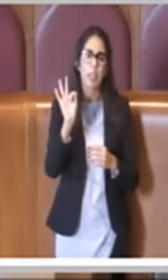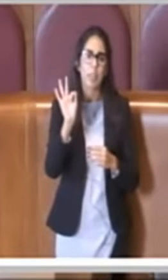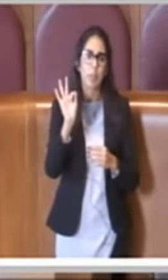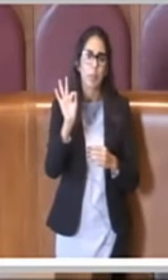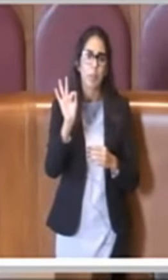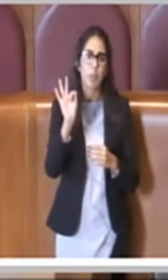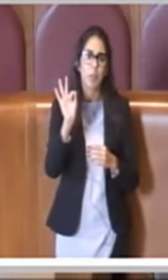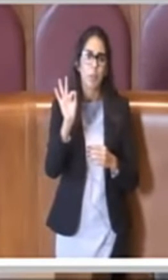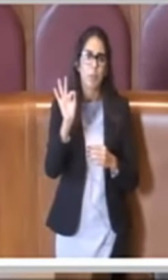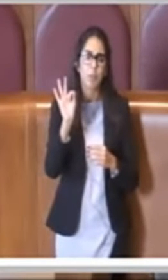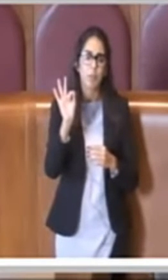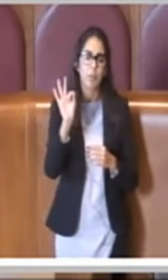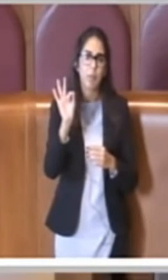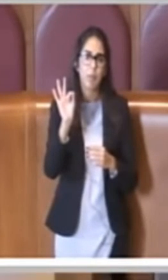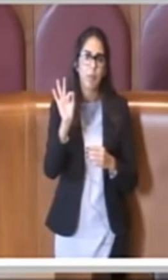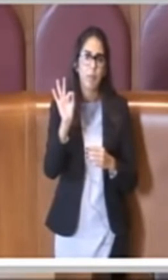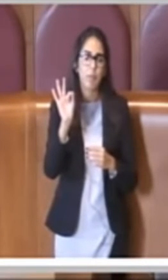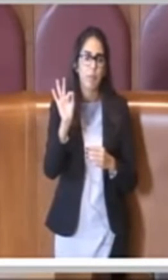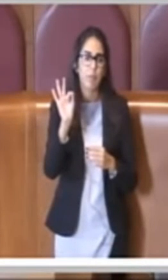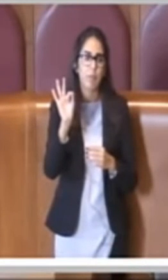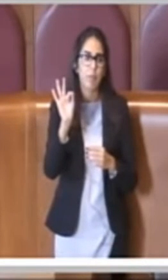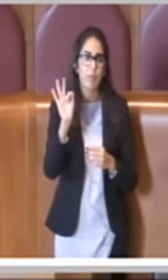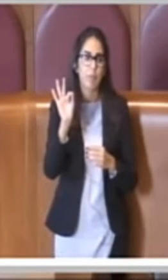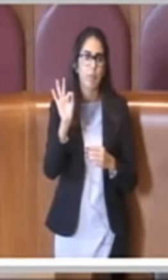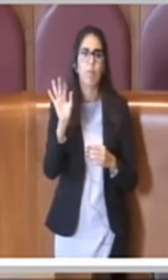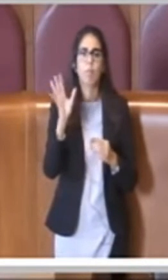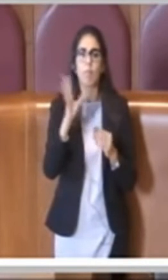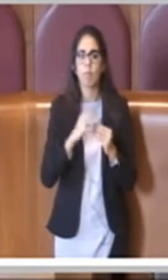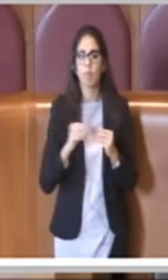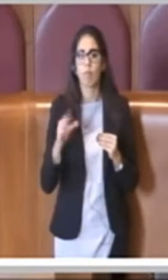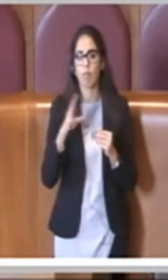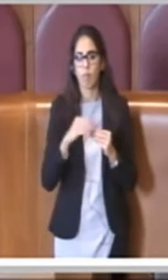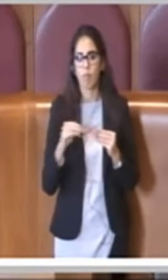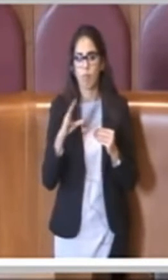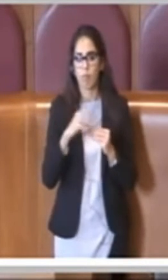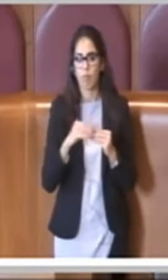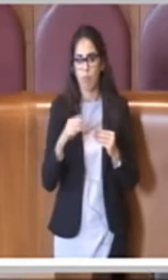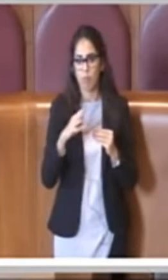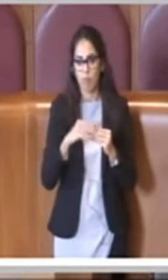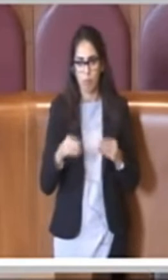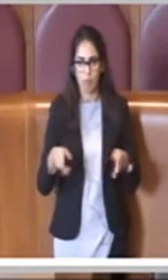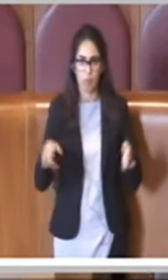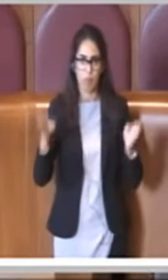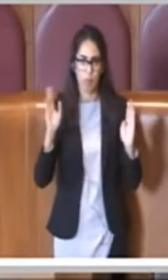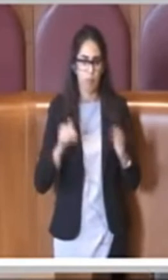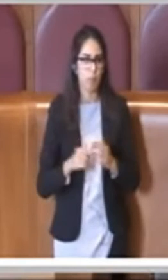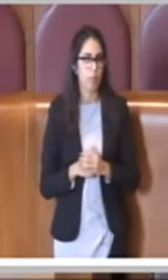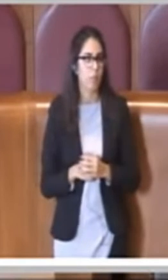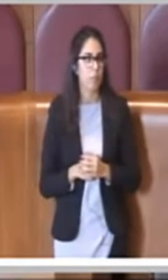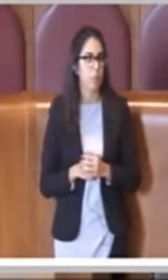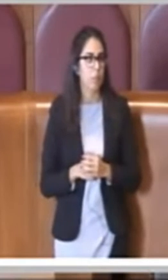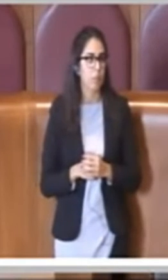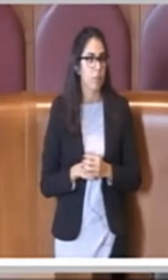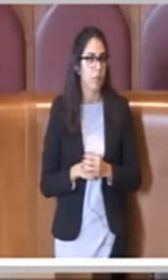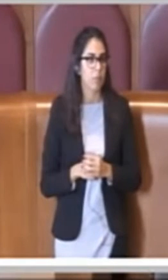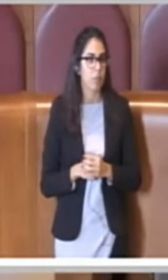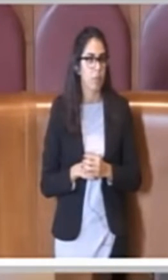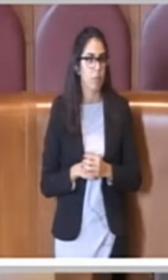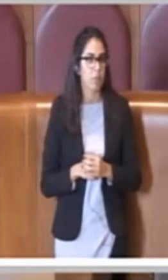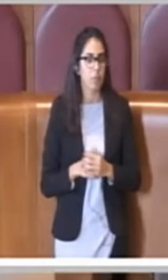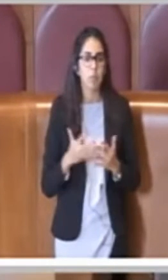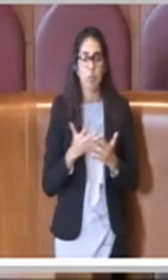a mettere appunto a regime questo edificio, una volta